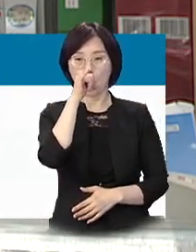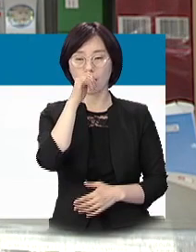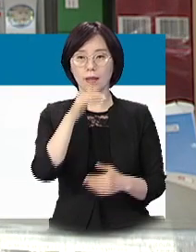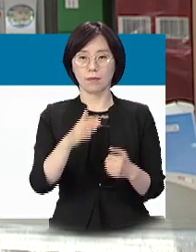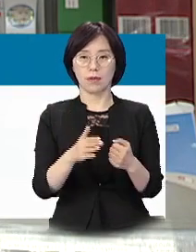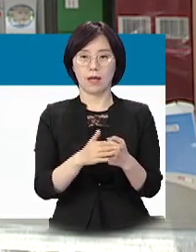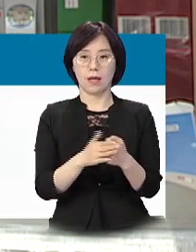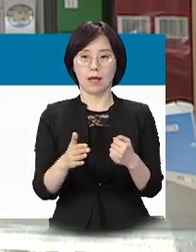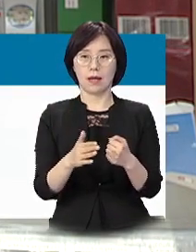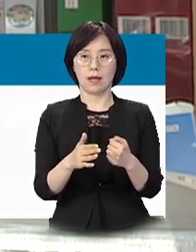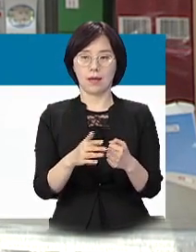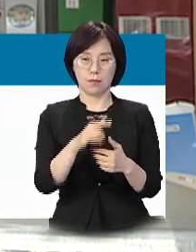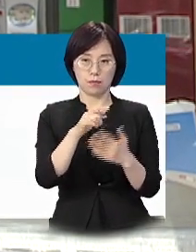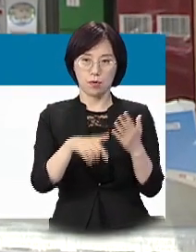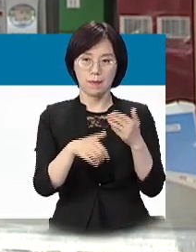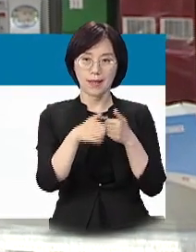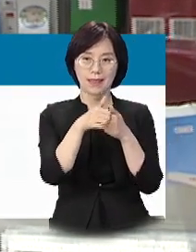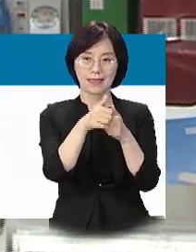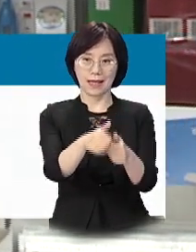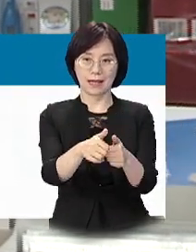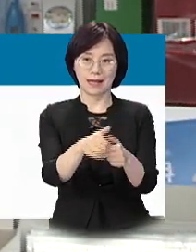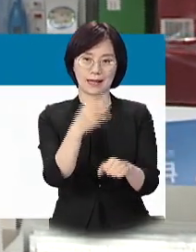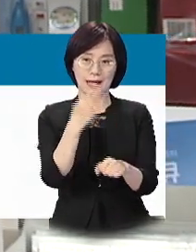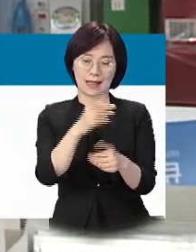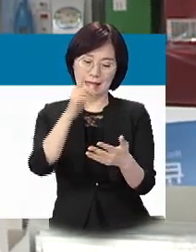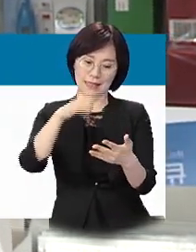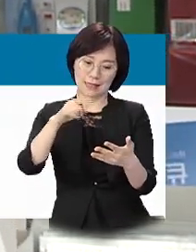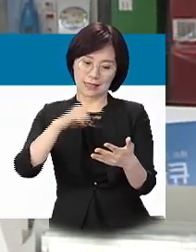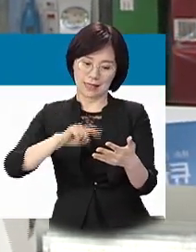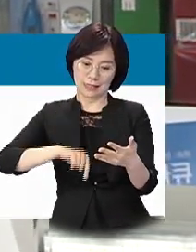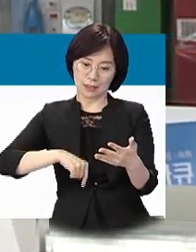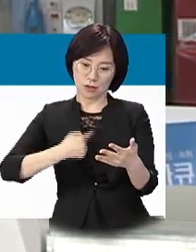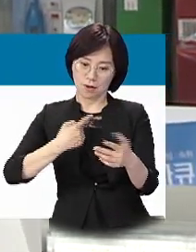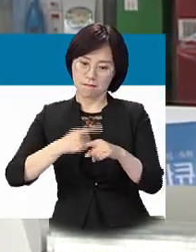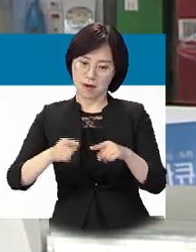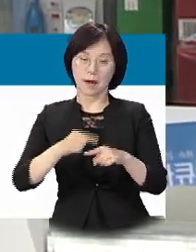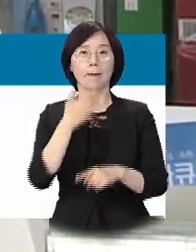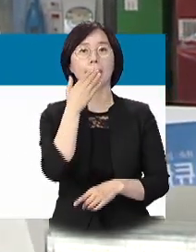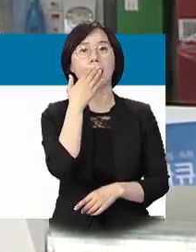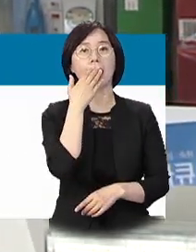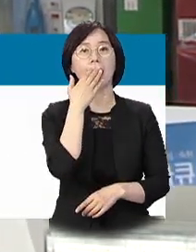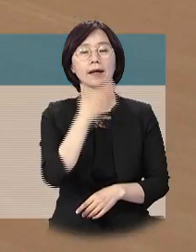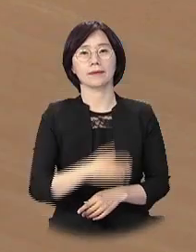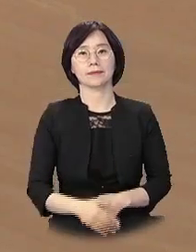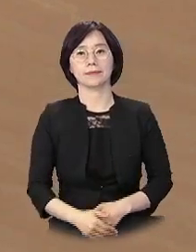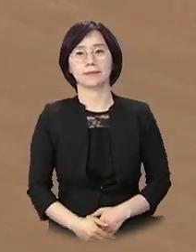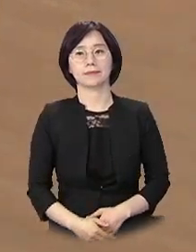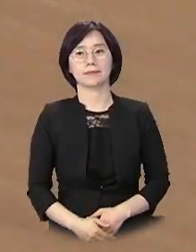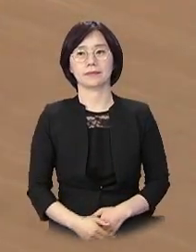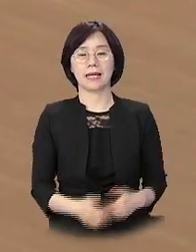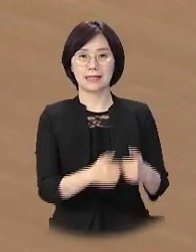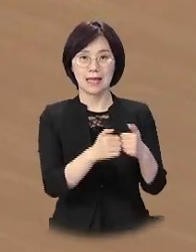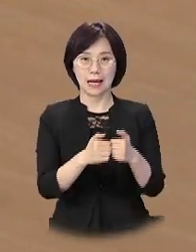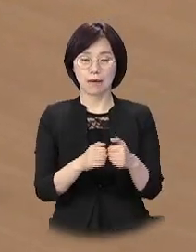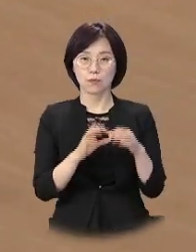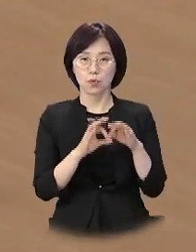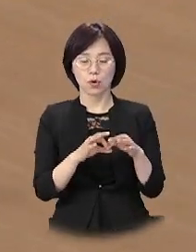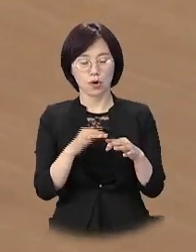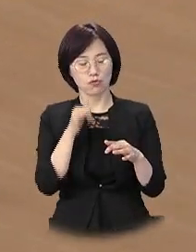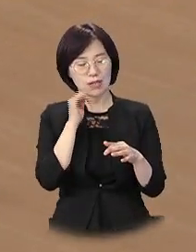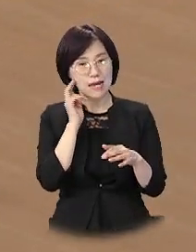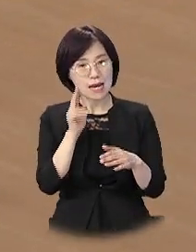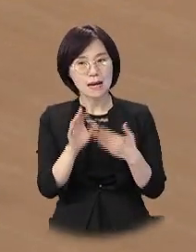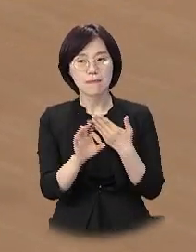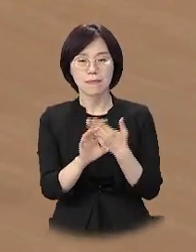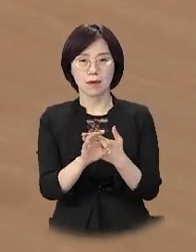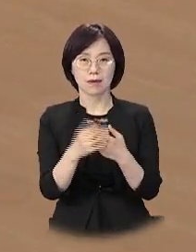있거든요. 이제 이런 매뉴얼을 통해서 간단하게 체크해보면 자가진단이 조금 됩니다. 상담을 통해 중독이 심한